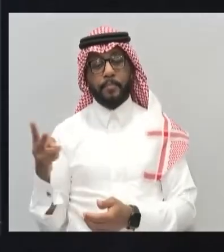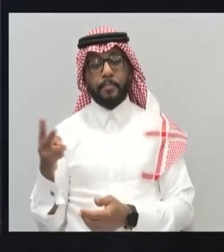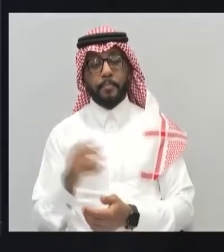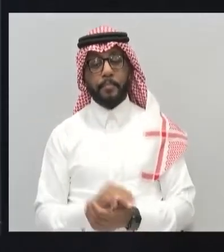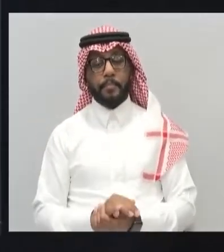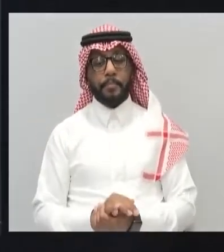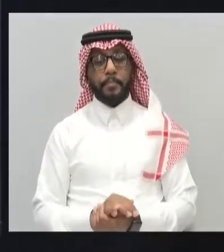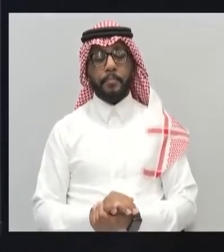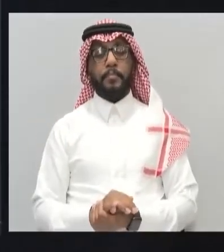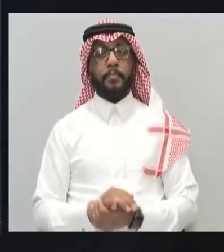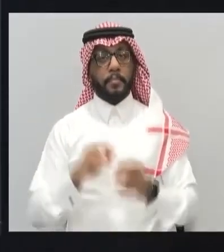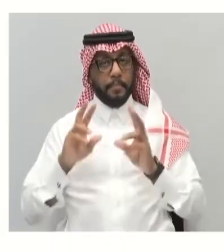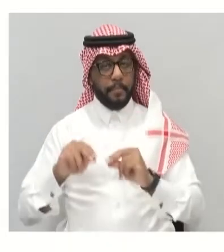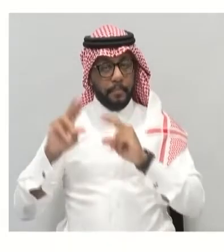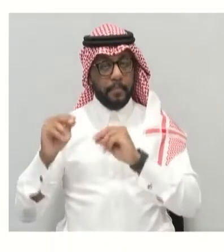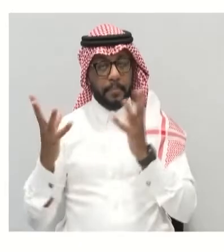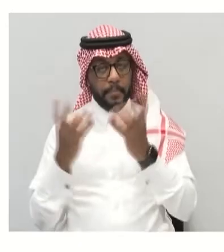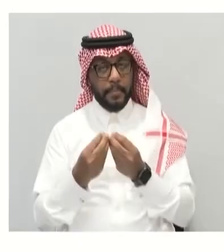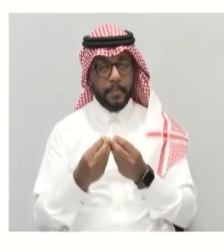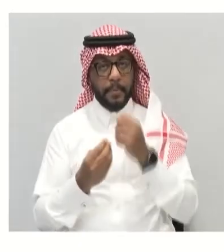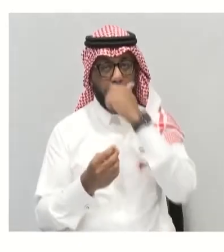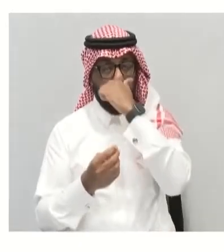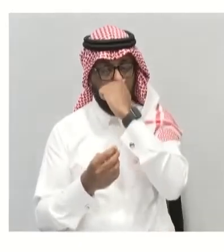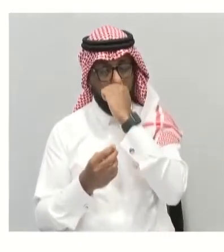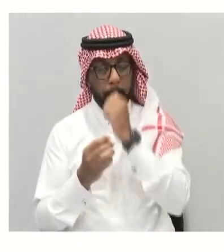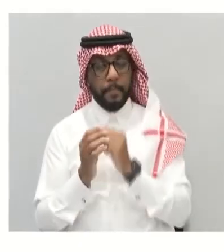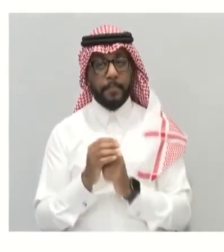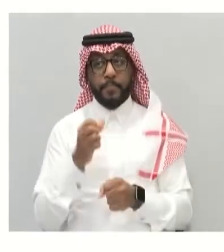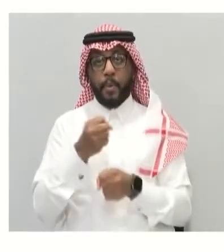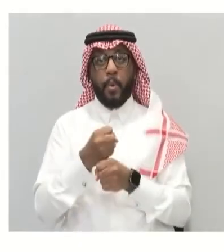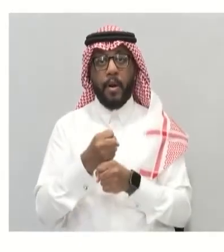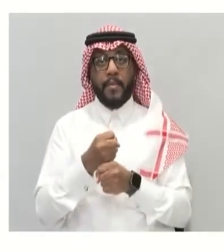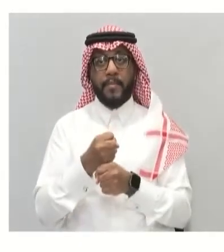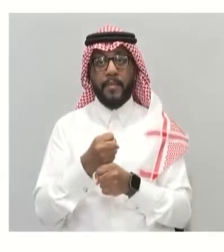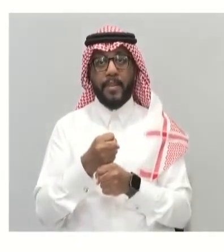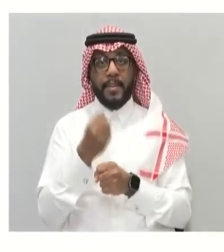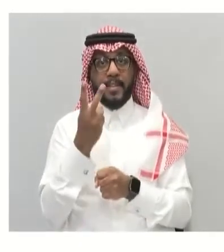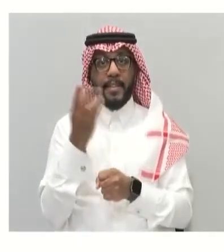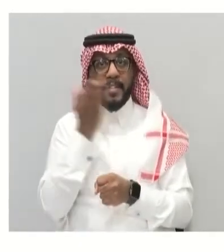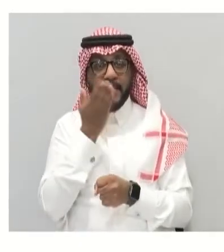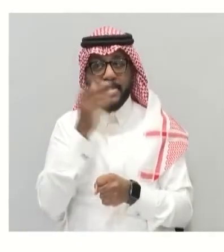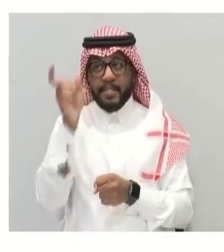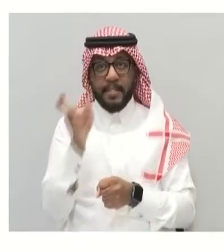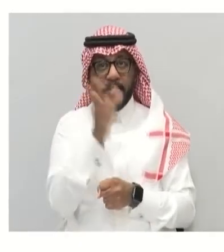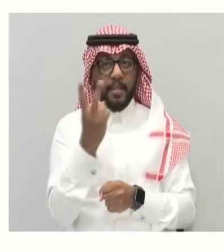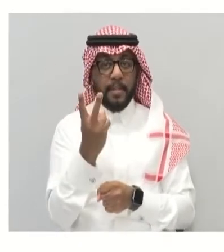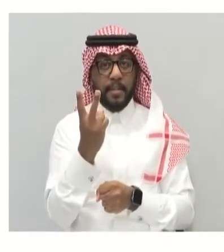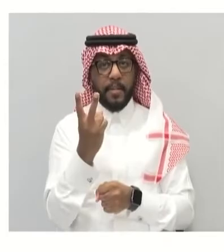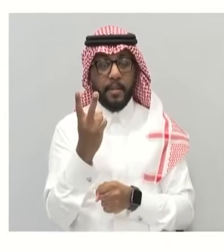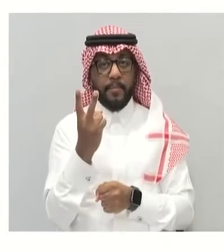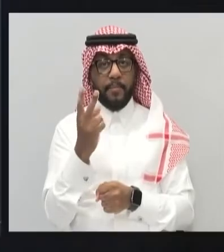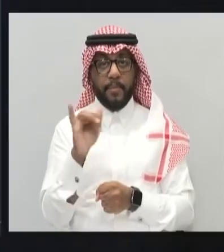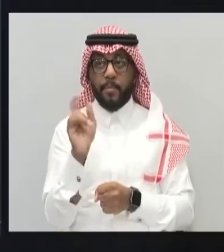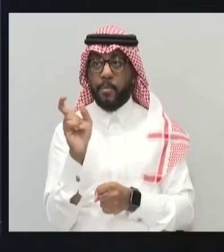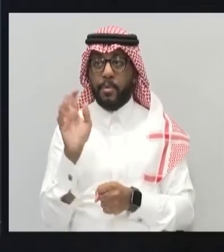اذا متطابقان ايضا في العدد لو قلت مثلا وقف الشاعران سنقول منشد منشدين